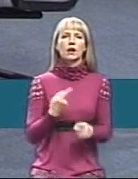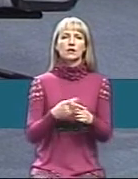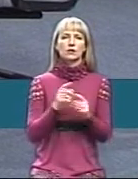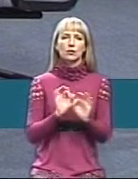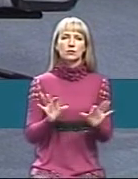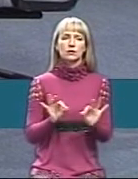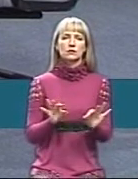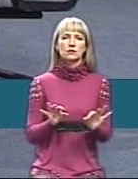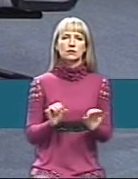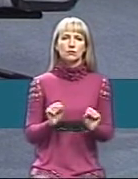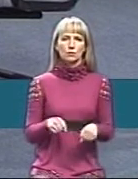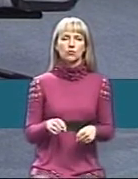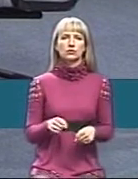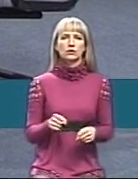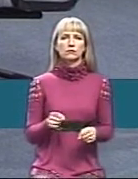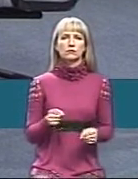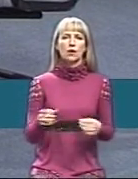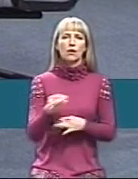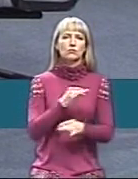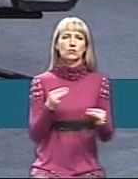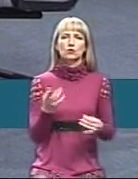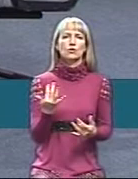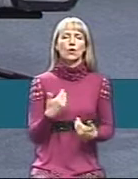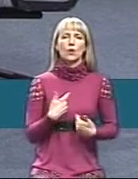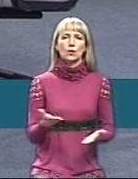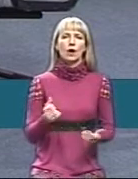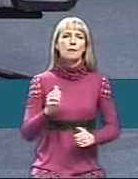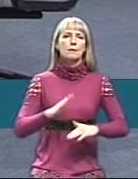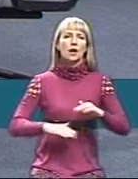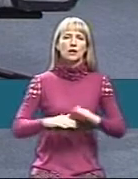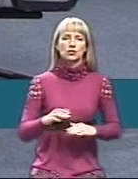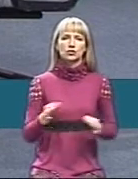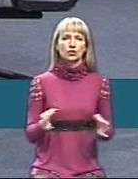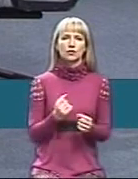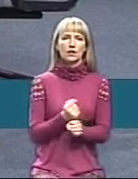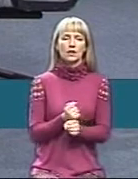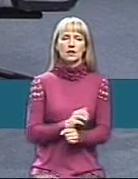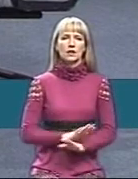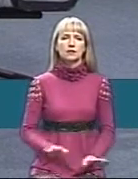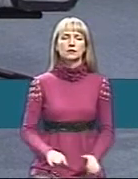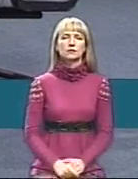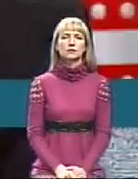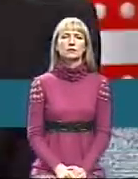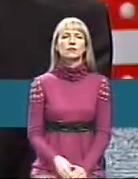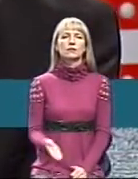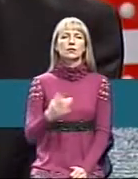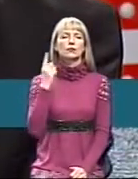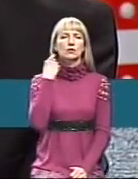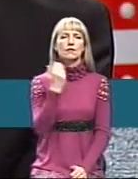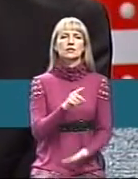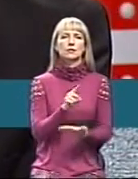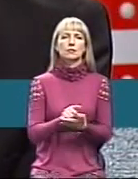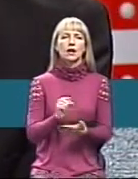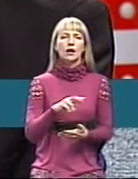Можно теоретически рассуждать сколько угодно, а практически ничего не делается. Ми почули ваше запитання,